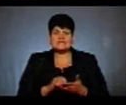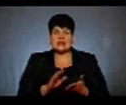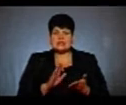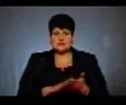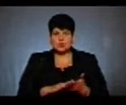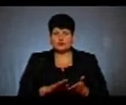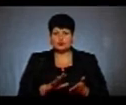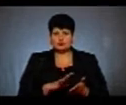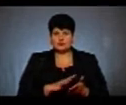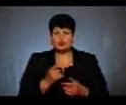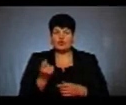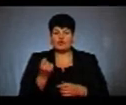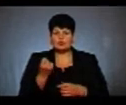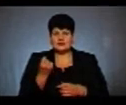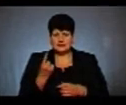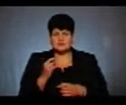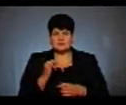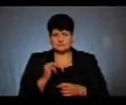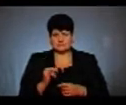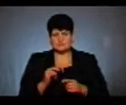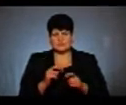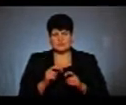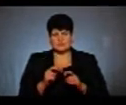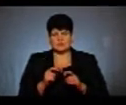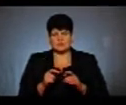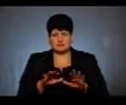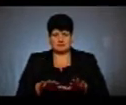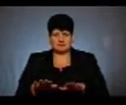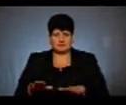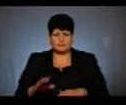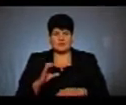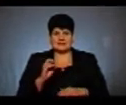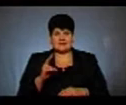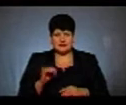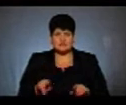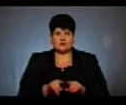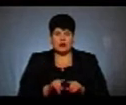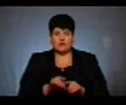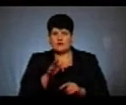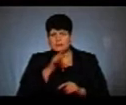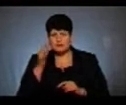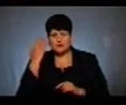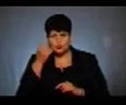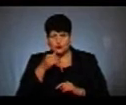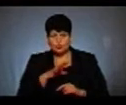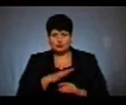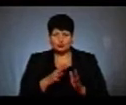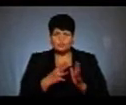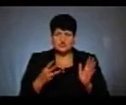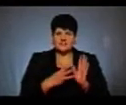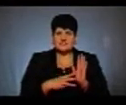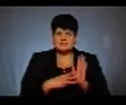зареєстровано було тільки 11 неблагополучних пунктів по сказу, так як за аналогічний період минулого року було більше